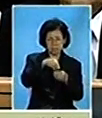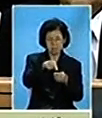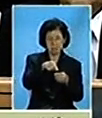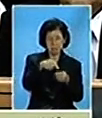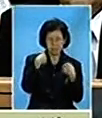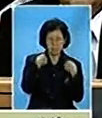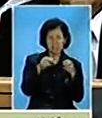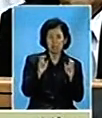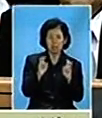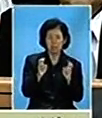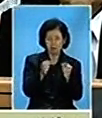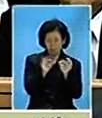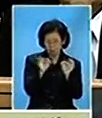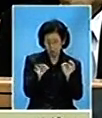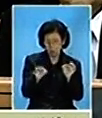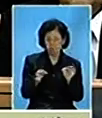รือการส่งเสริม